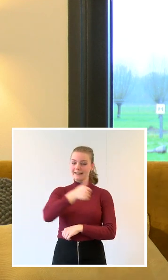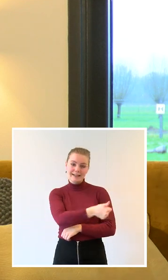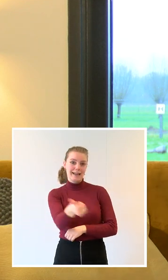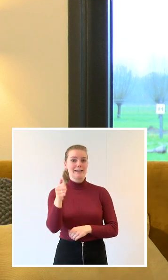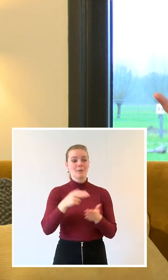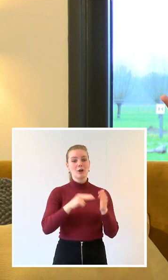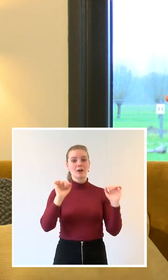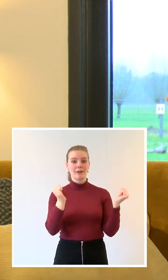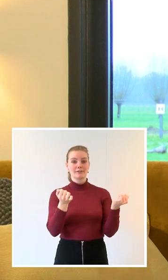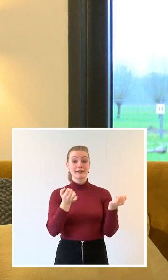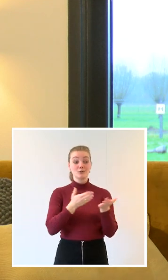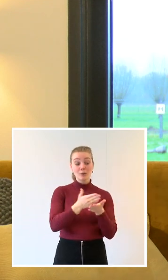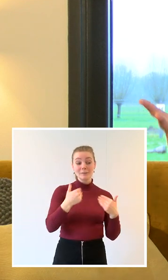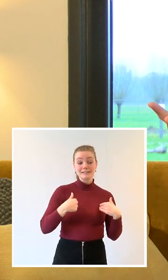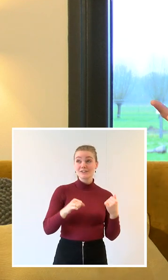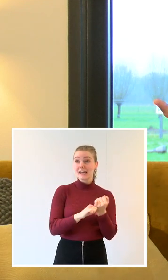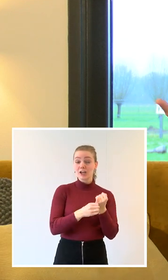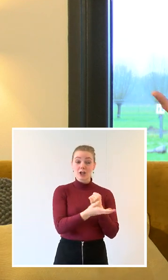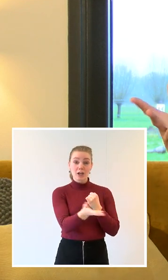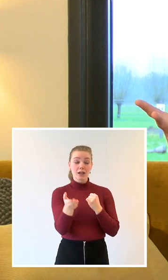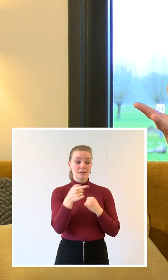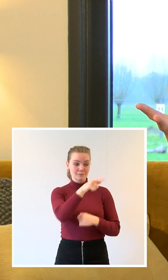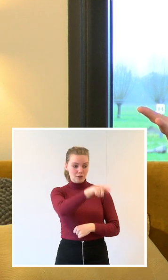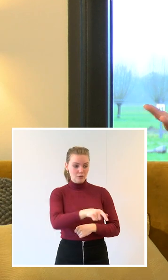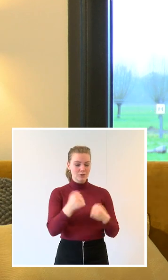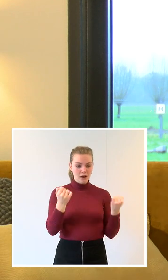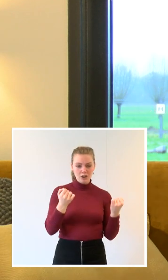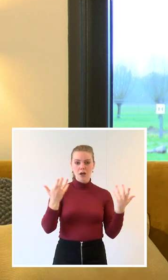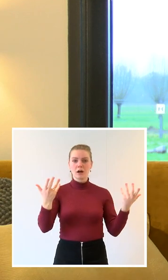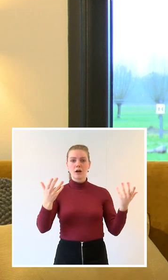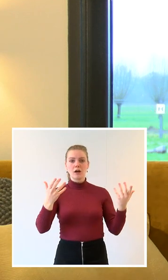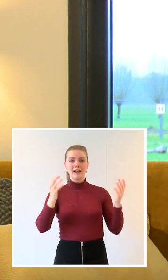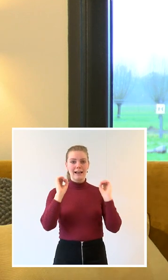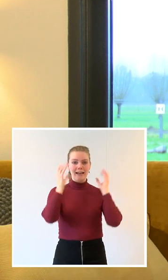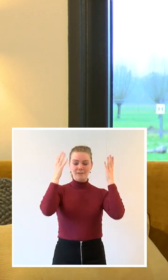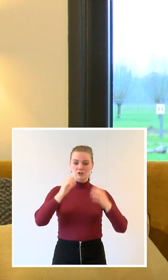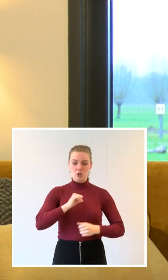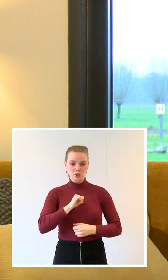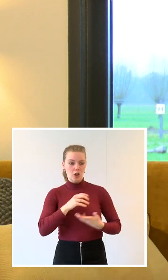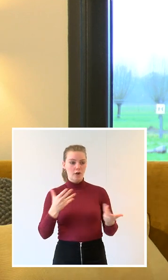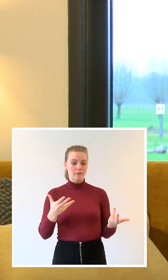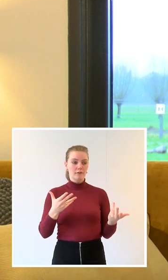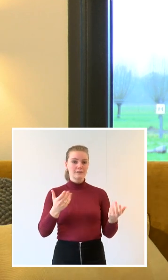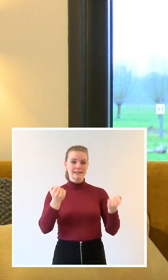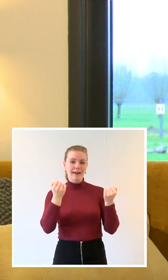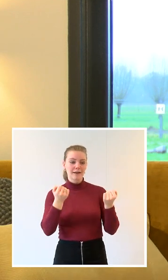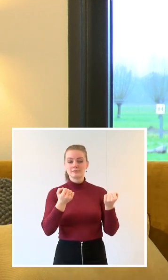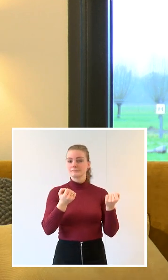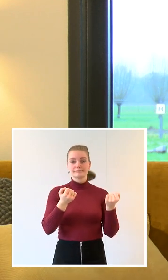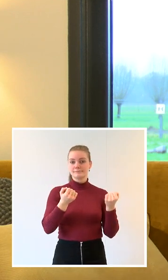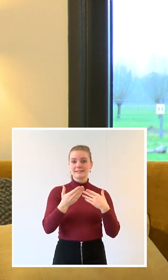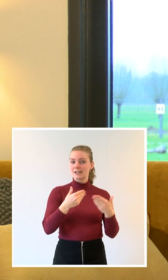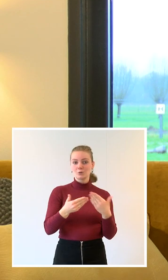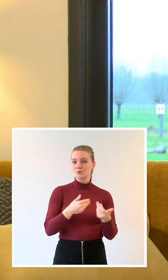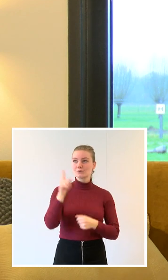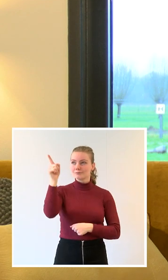sterk of hoe krachtig, hoe levenslustig of wat dan ook zijn. Hij kan ieder mens gebruiken. En juist